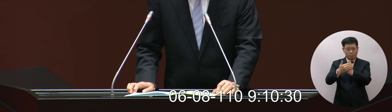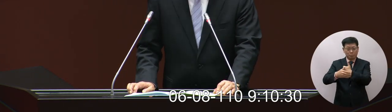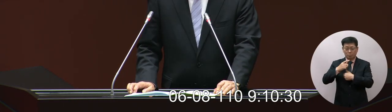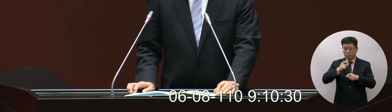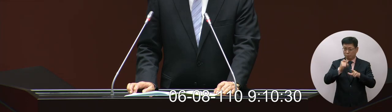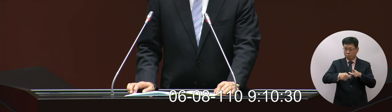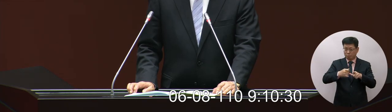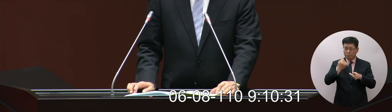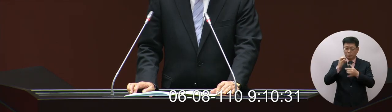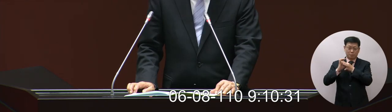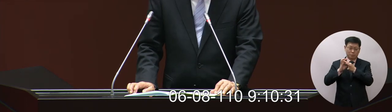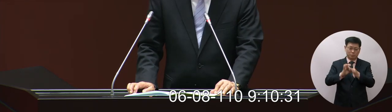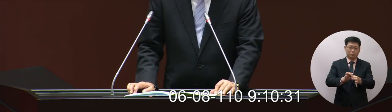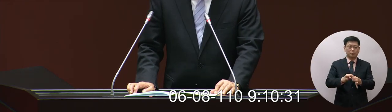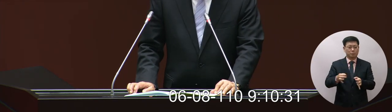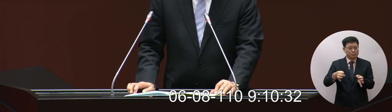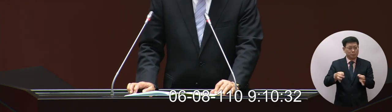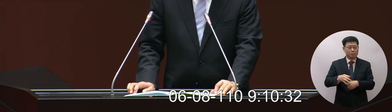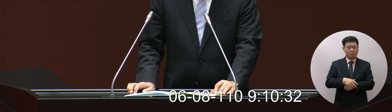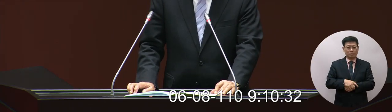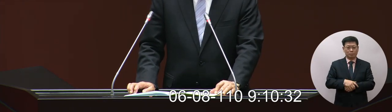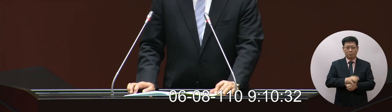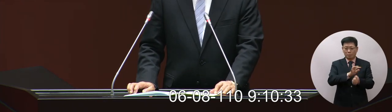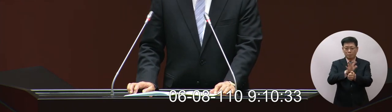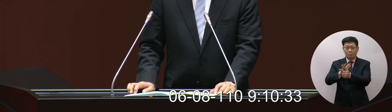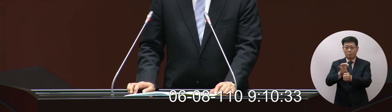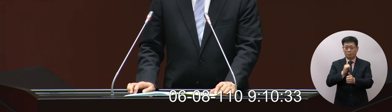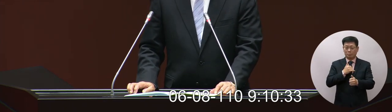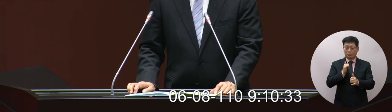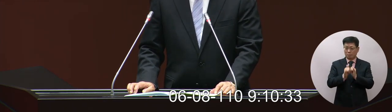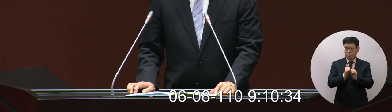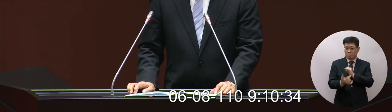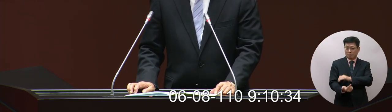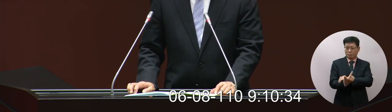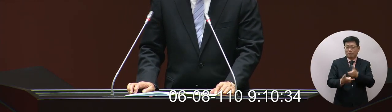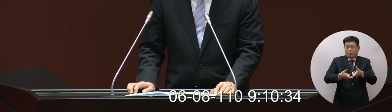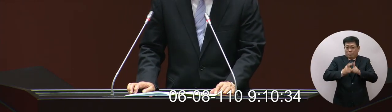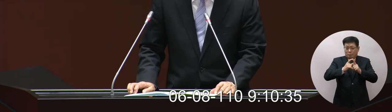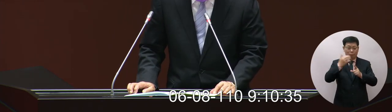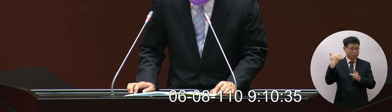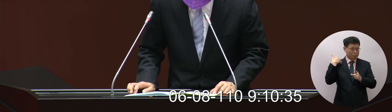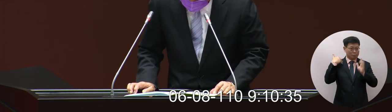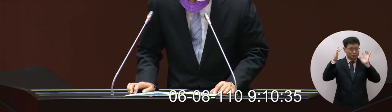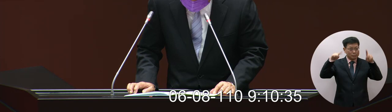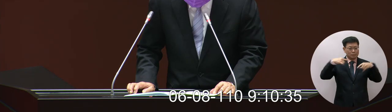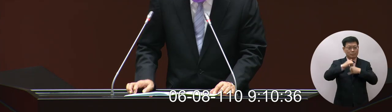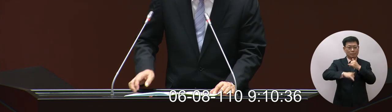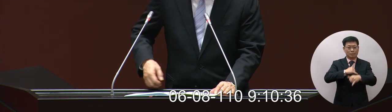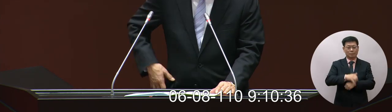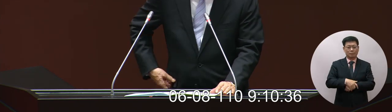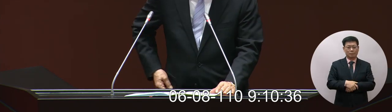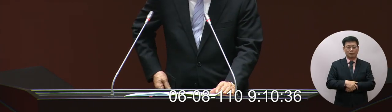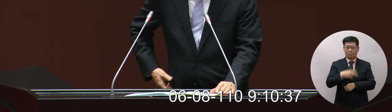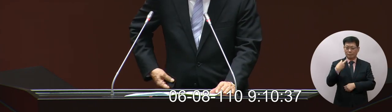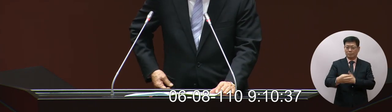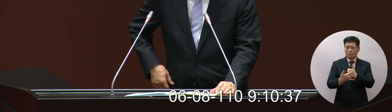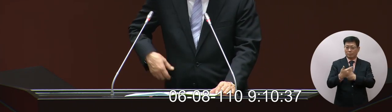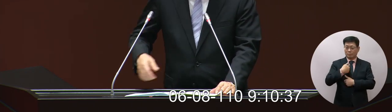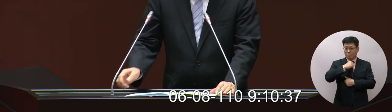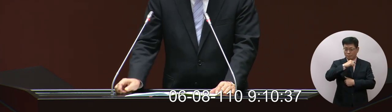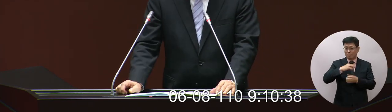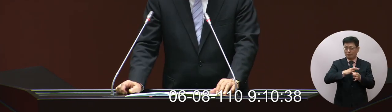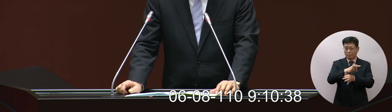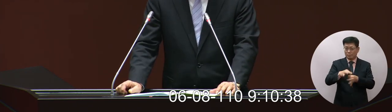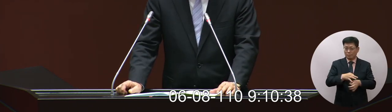企业的永续营运，让国人早日恢复往常的生活，让台湾经